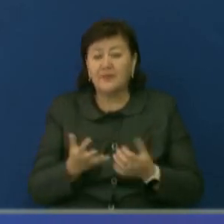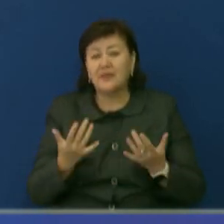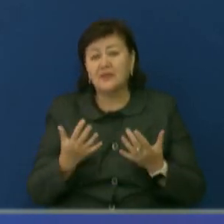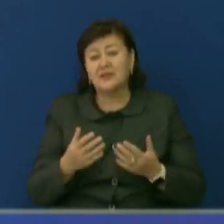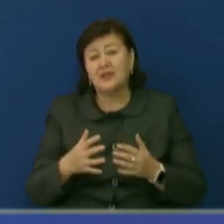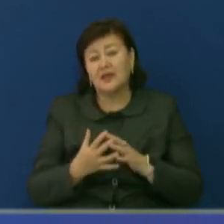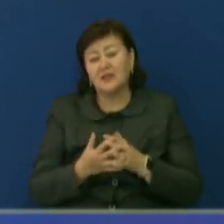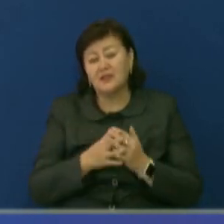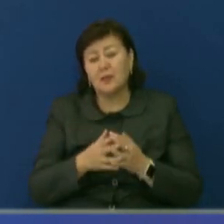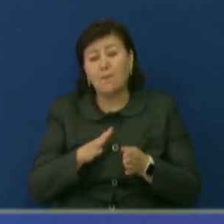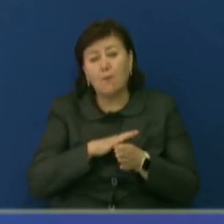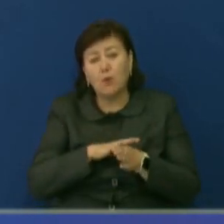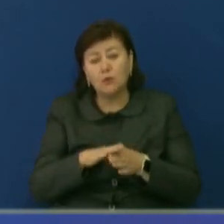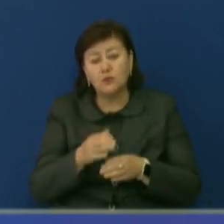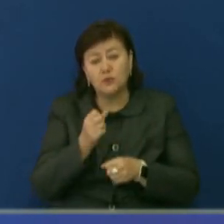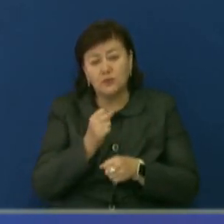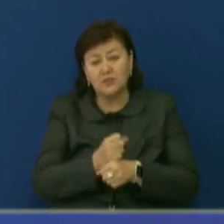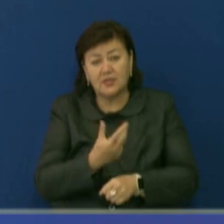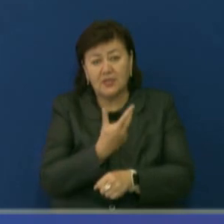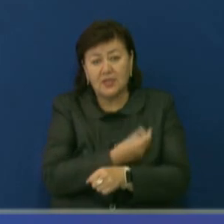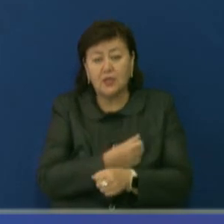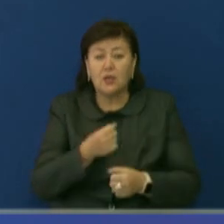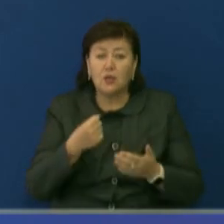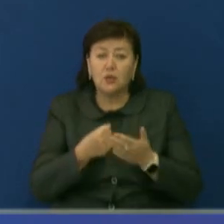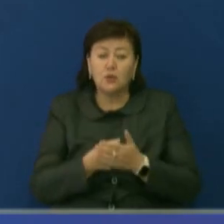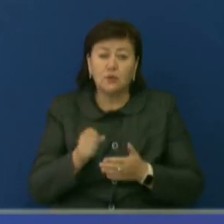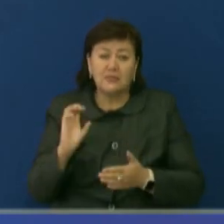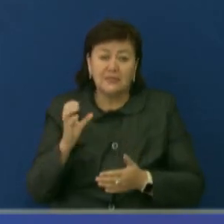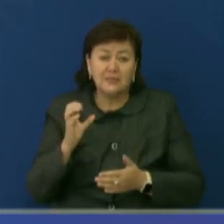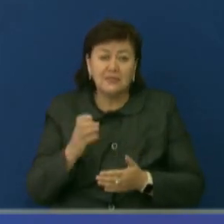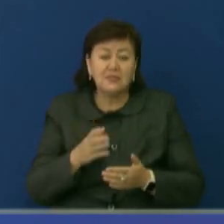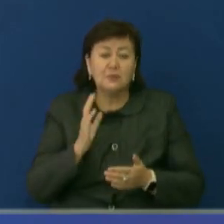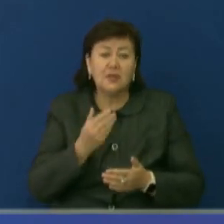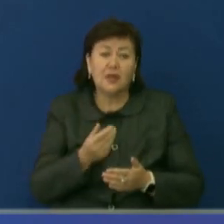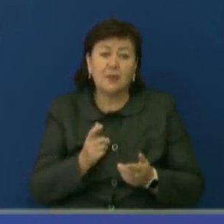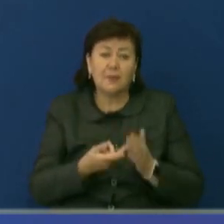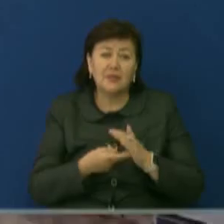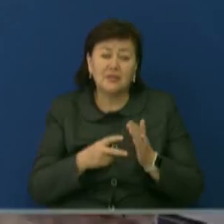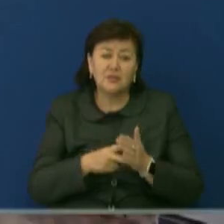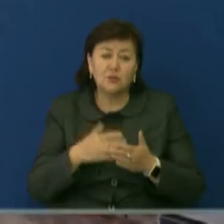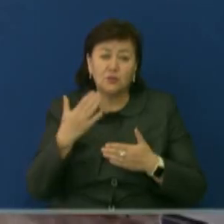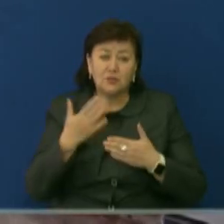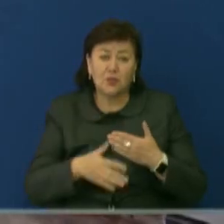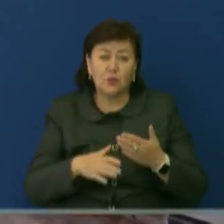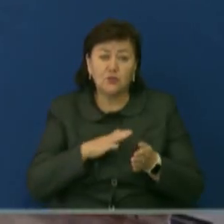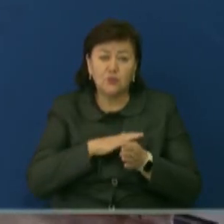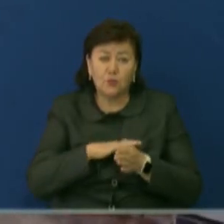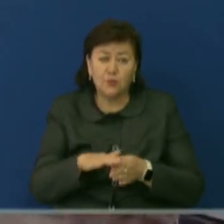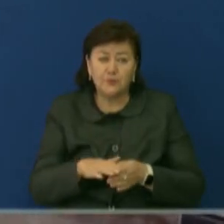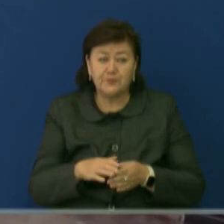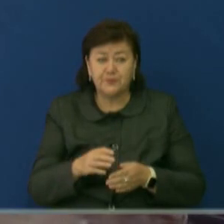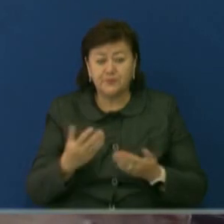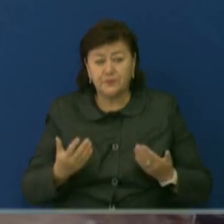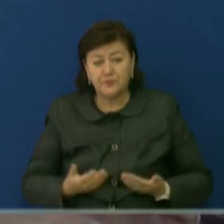против инфекционного заболевания. До сентября специалисты планируют завершить прививку в полном объеме. Жительница села